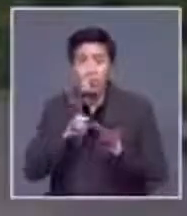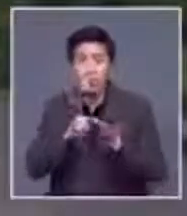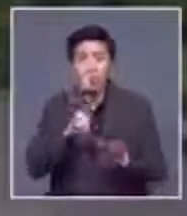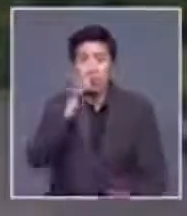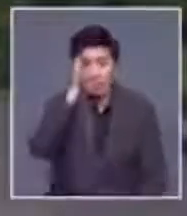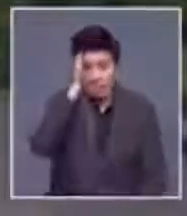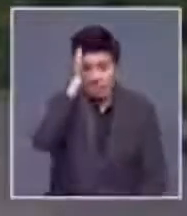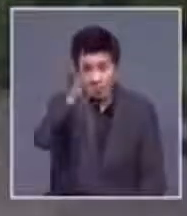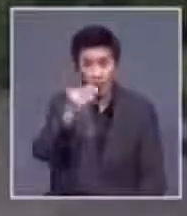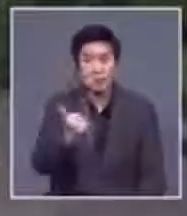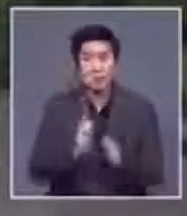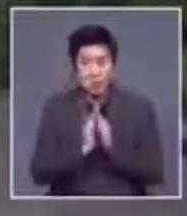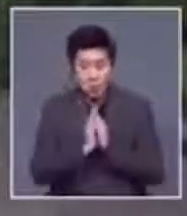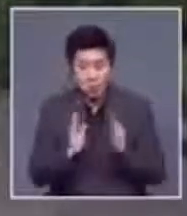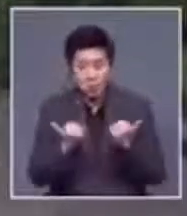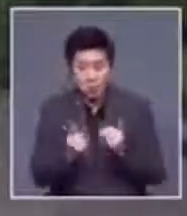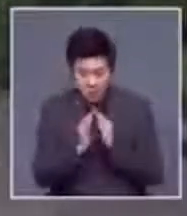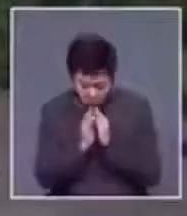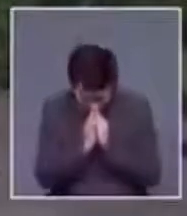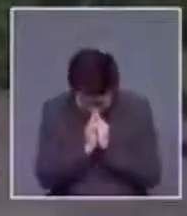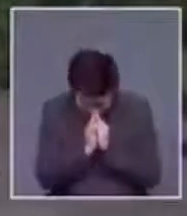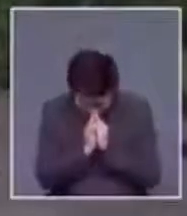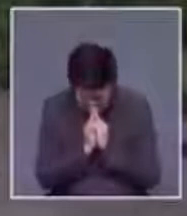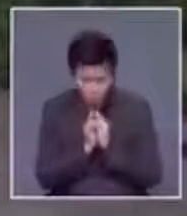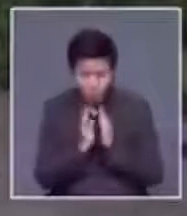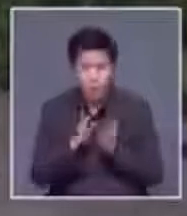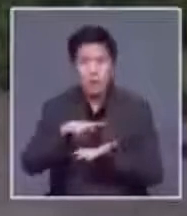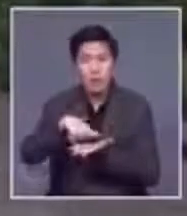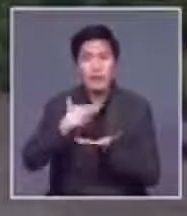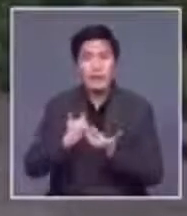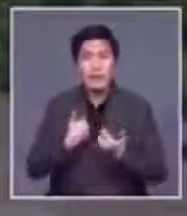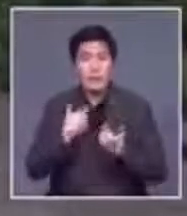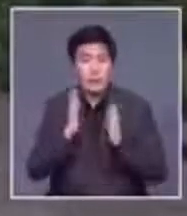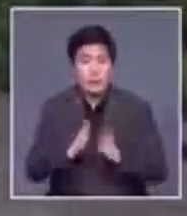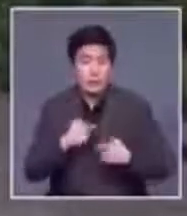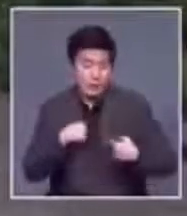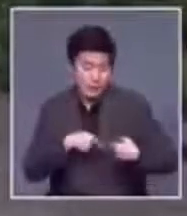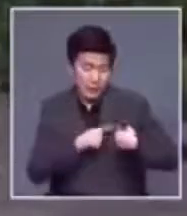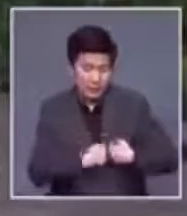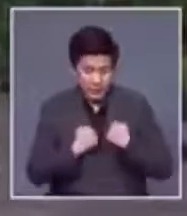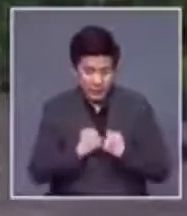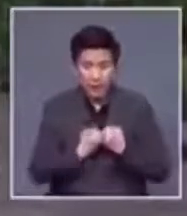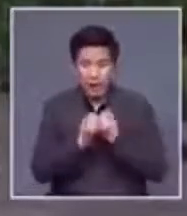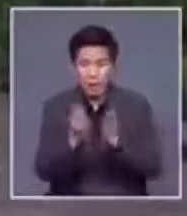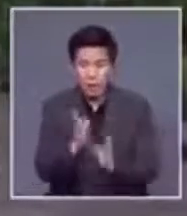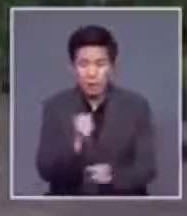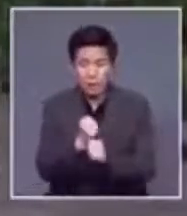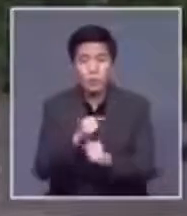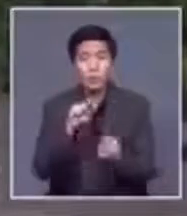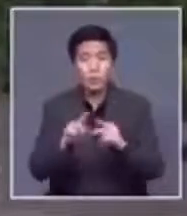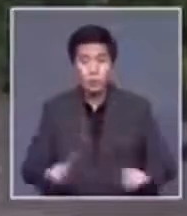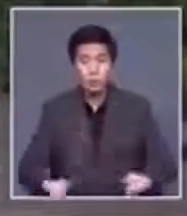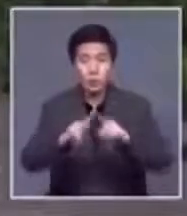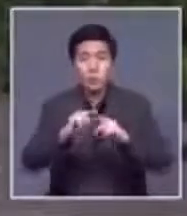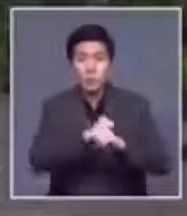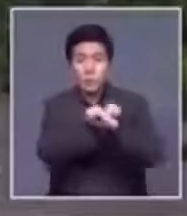ขอกล่าวขอบคุณท่านรัฐมนตรีเป็นอย่างสูงเลยนะคะขอบพระคุณแล้วก็ให้กำลังใจกับเจ้าหน้าที่ทุกๆคนของกระทรวงที่ทำหน้าที่ในการอนุรักษ์ทรัพย